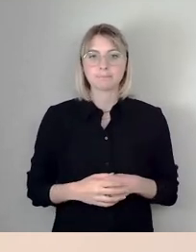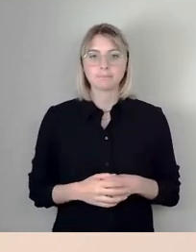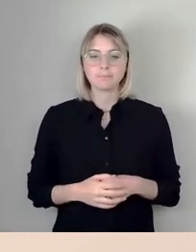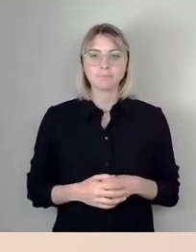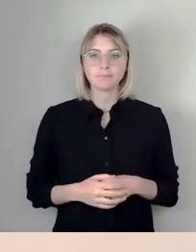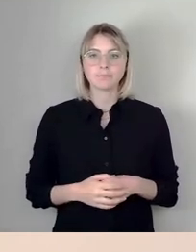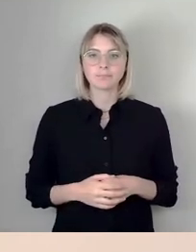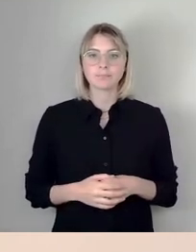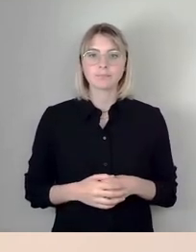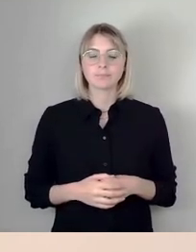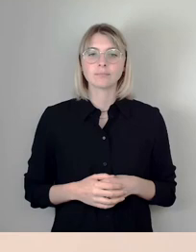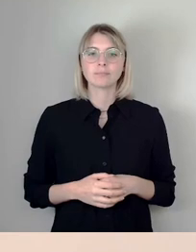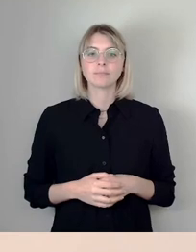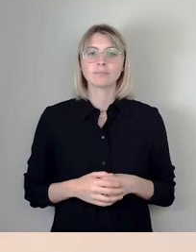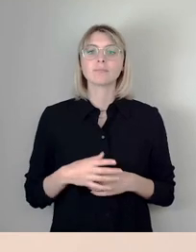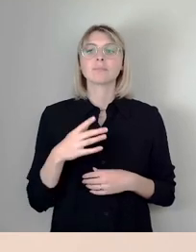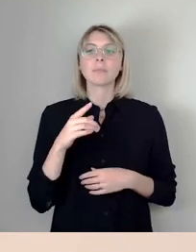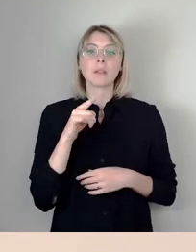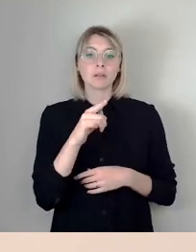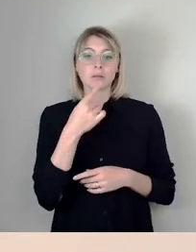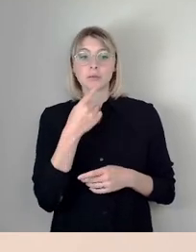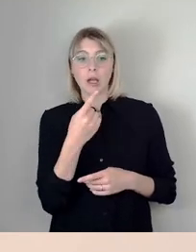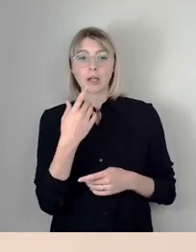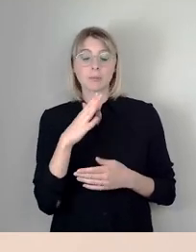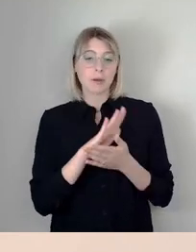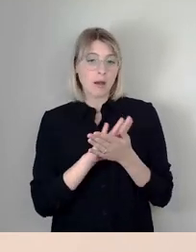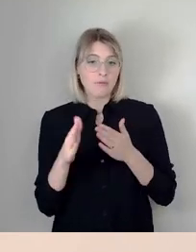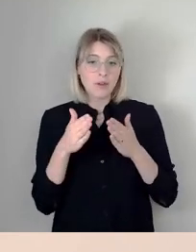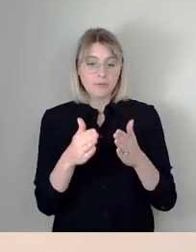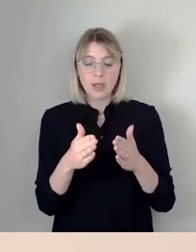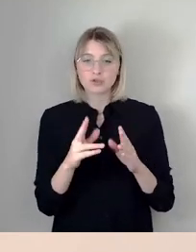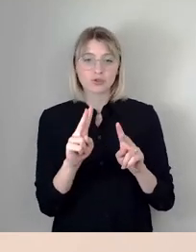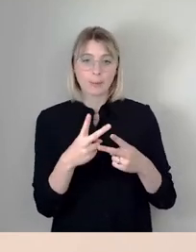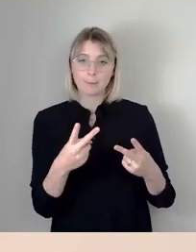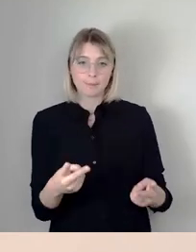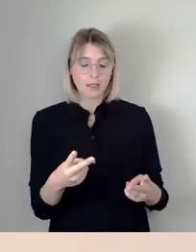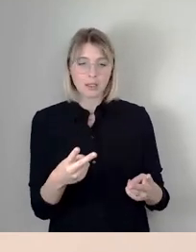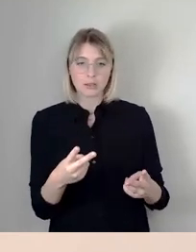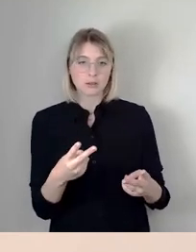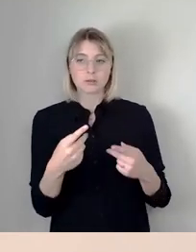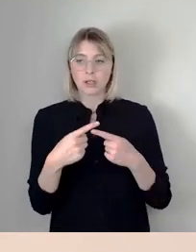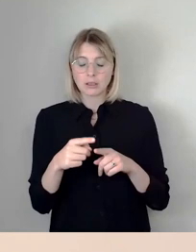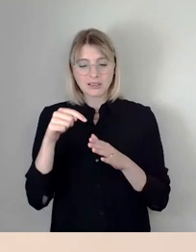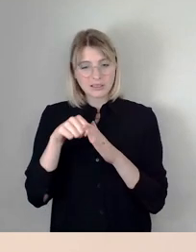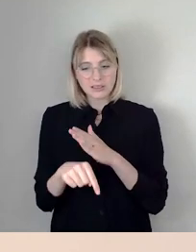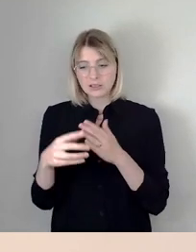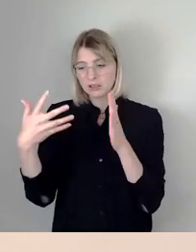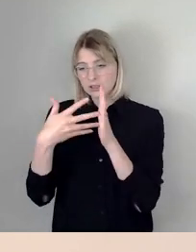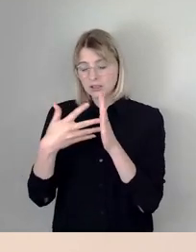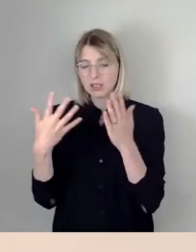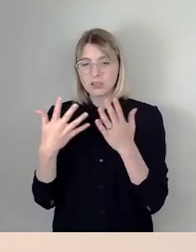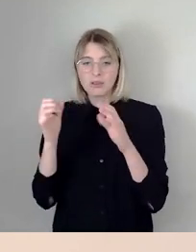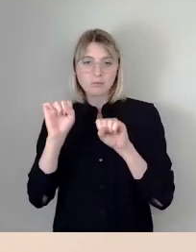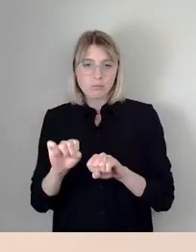den vermeintlich einfachsten Weg nicht genommen, sondern wir haben intensiv geprüft, was funktioniert.